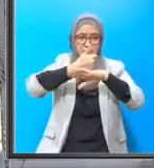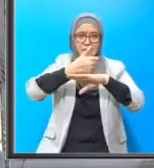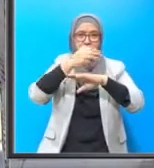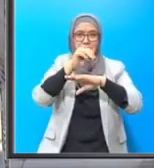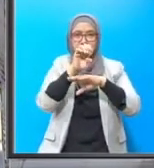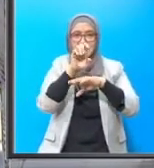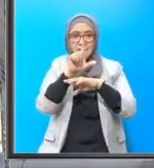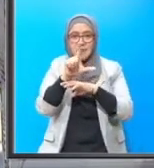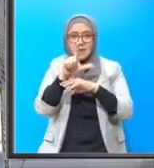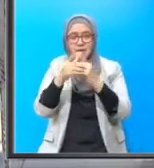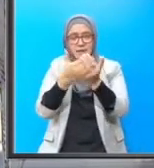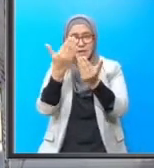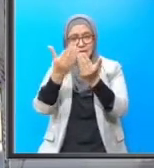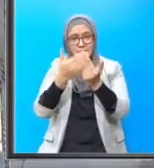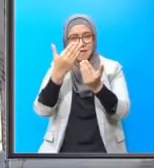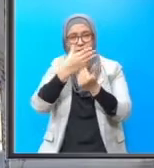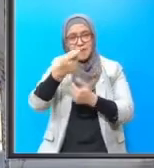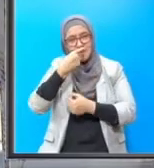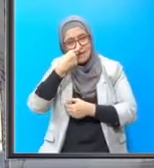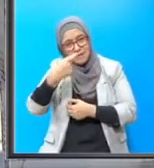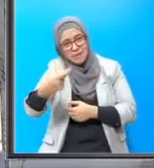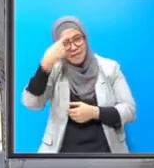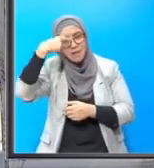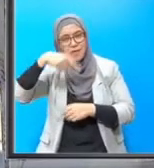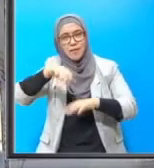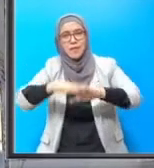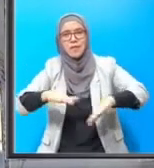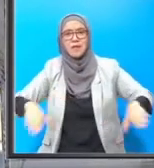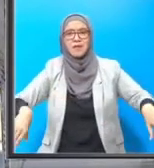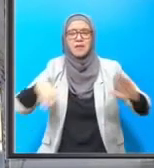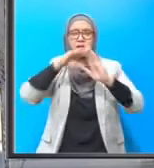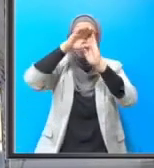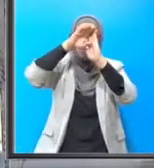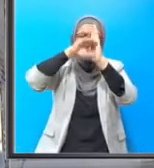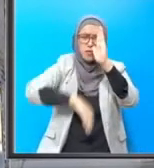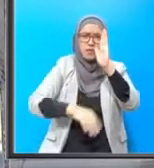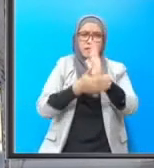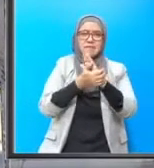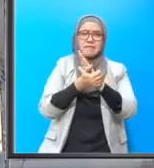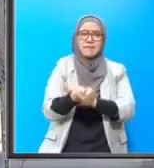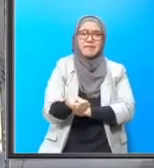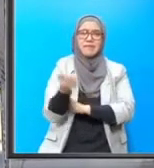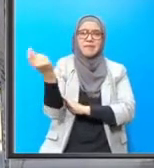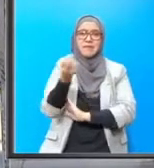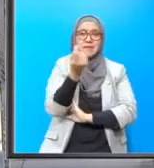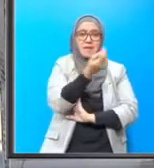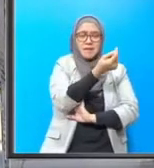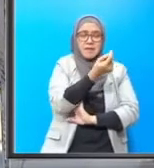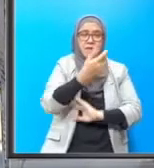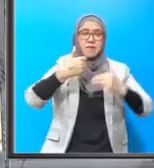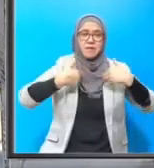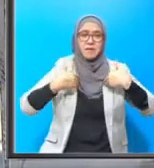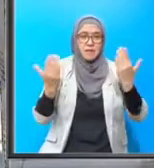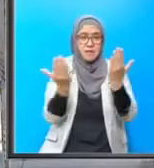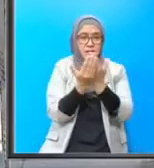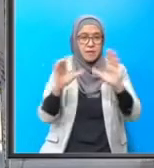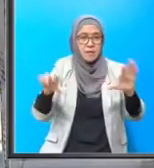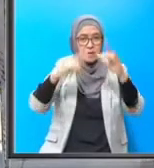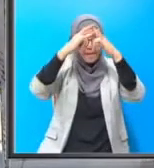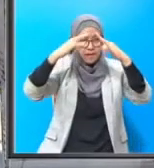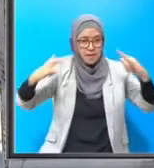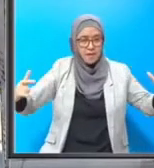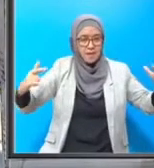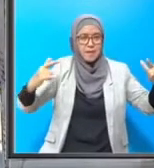dengan lebih mudah dan menarik untuk murid yang kurang menguasai Dewi Aduh sekolah ndak sampaikan kem